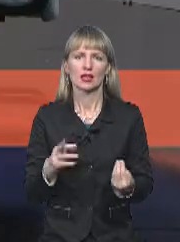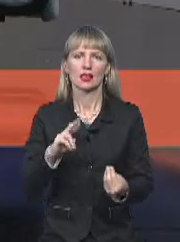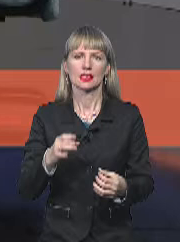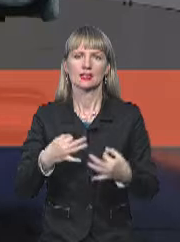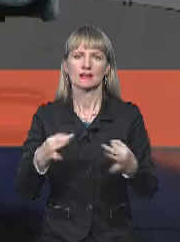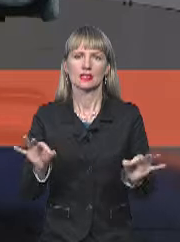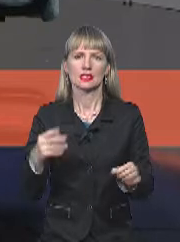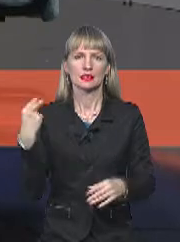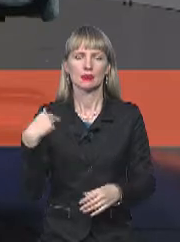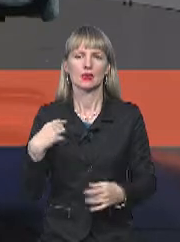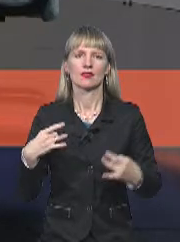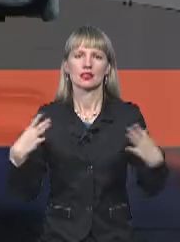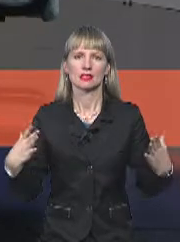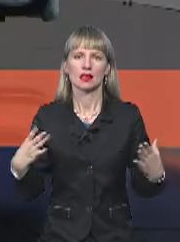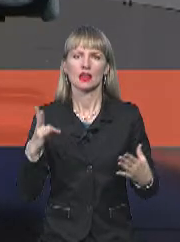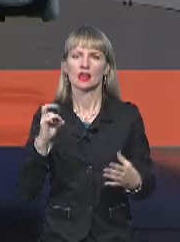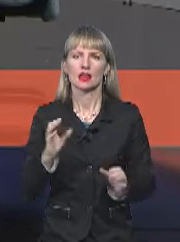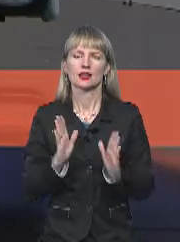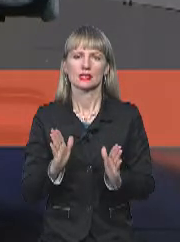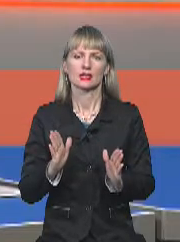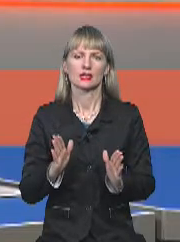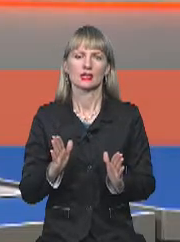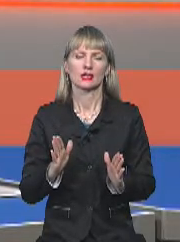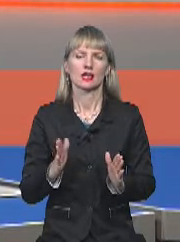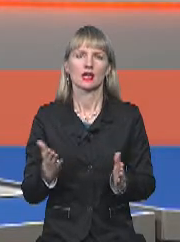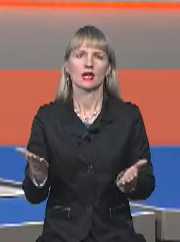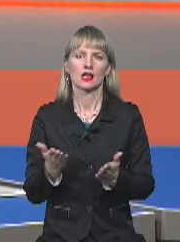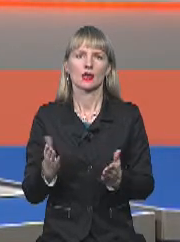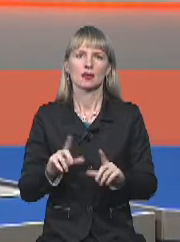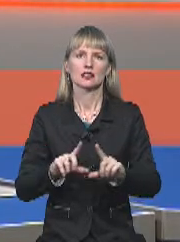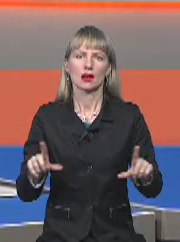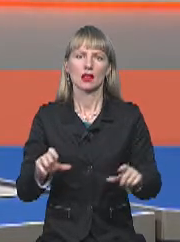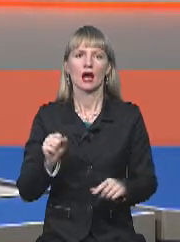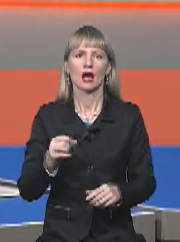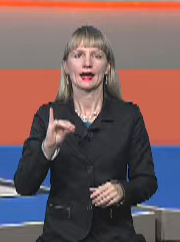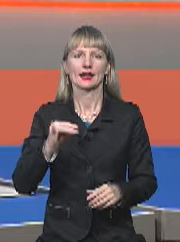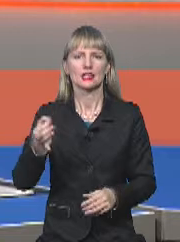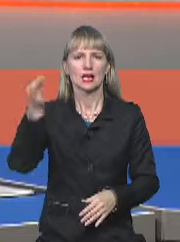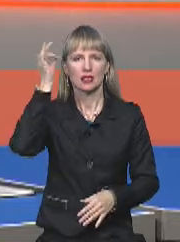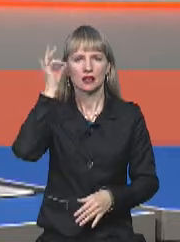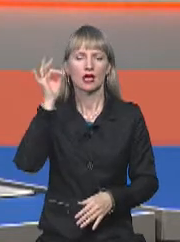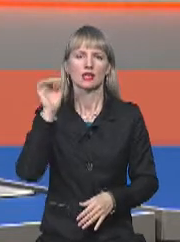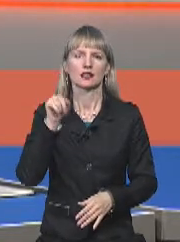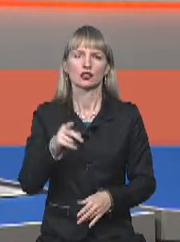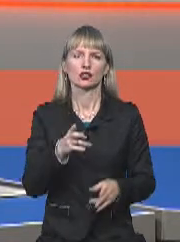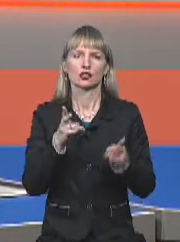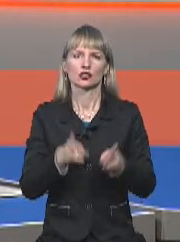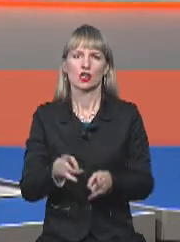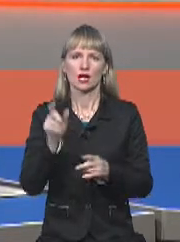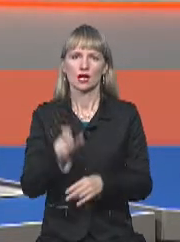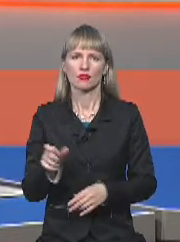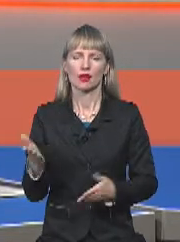Запоріжжя, ми відзначили не тільки бравурними якимись заходами, а й згадали оті жертви, які